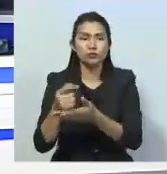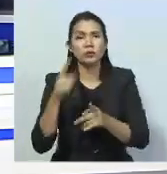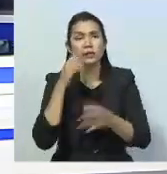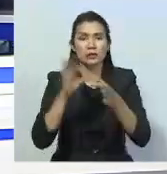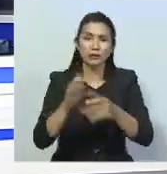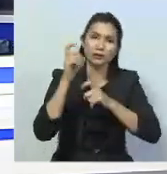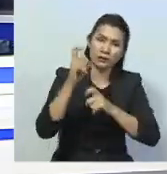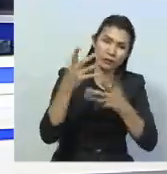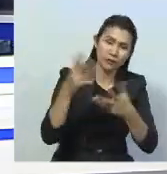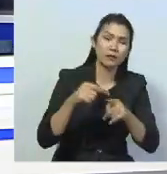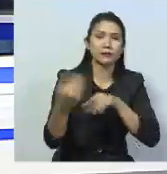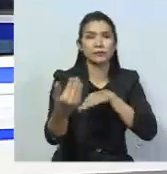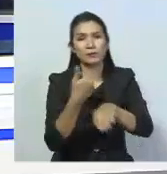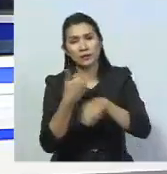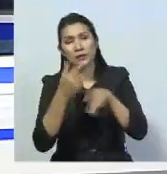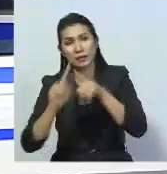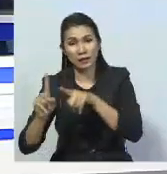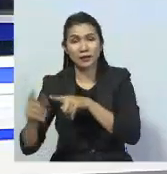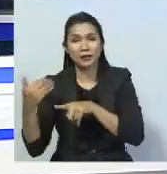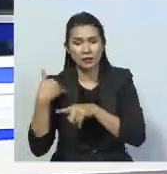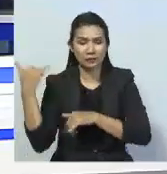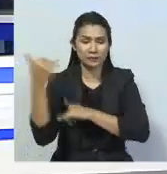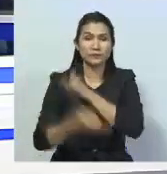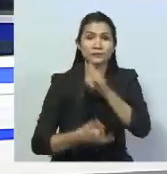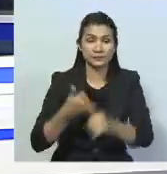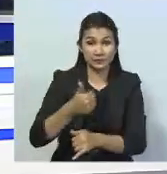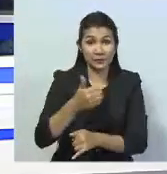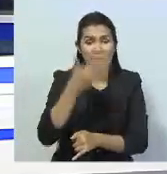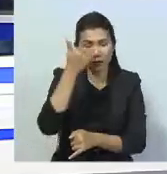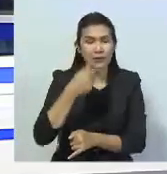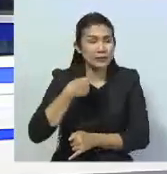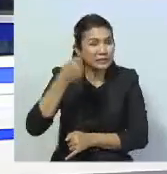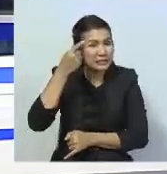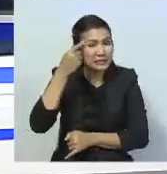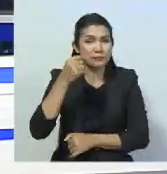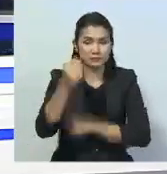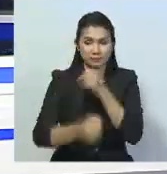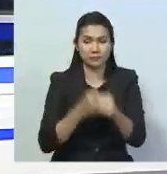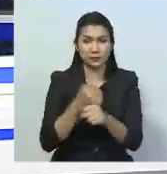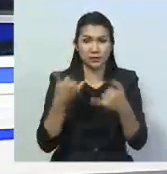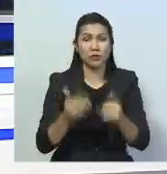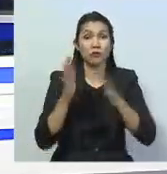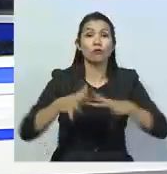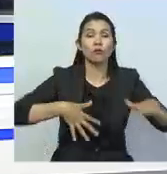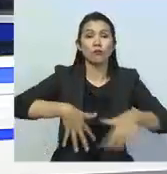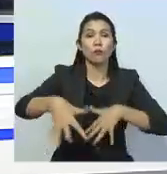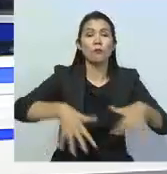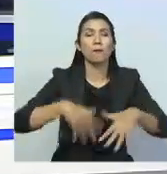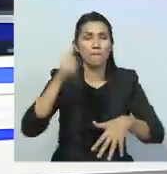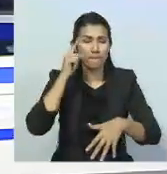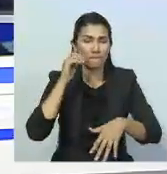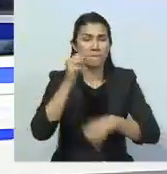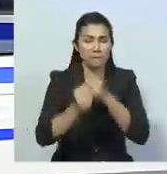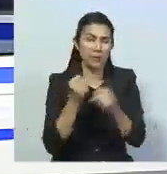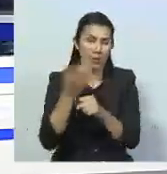องความปลอดภัยการจราจรให้กับประชาชนที่มาร่วมงานได้เพราะว่าคาดการว่าปีนี้น่าจะมีประชาชนมาร่วมงานม